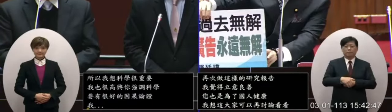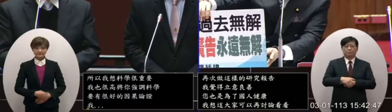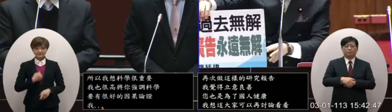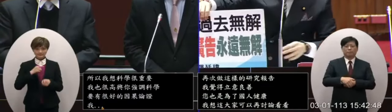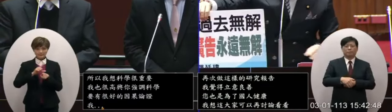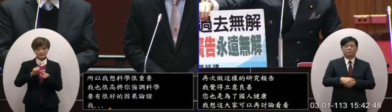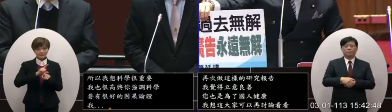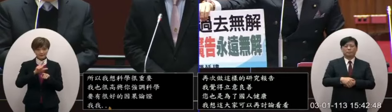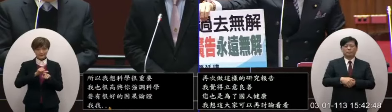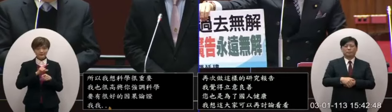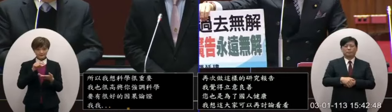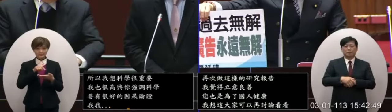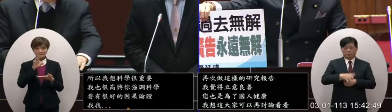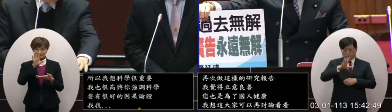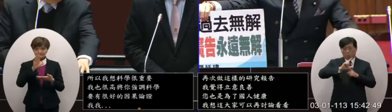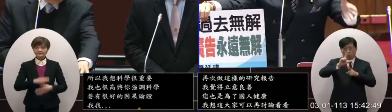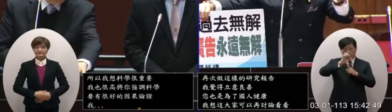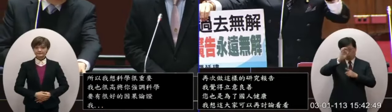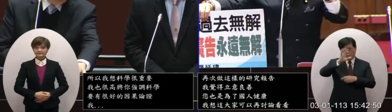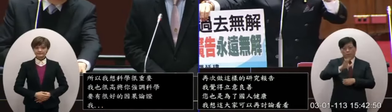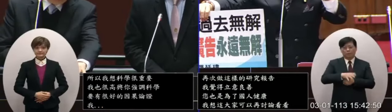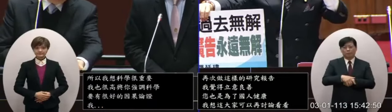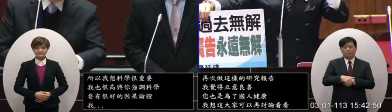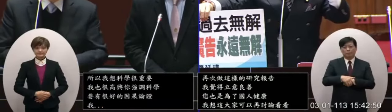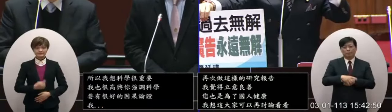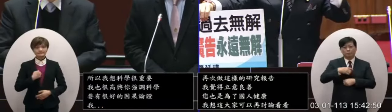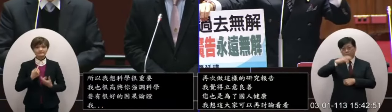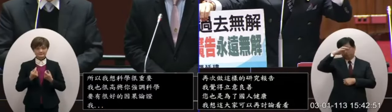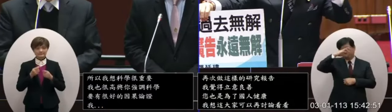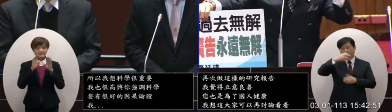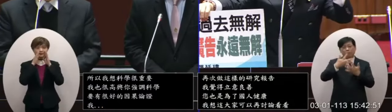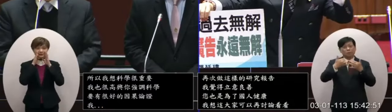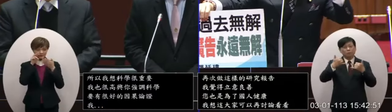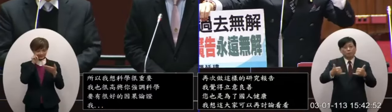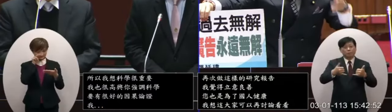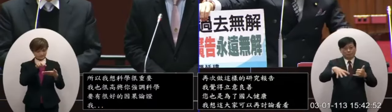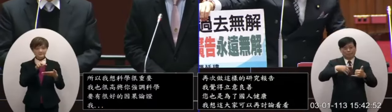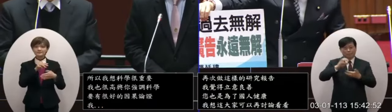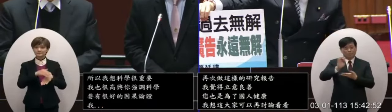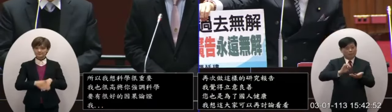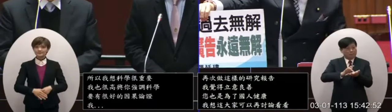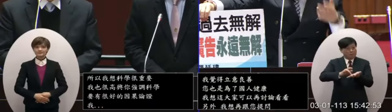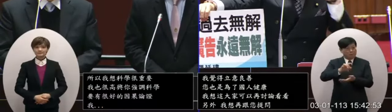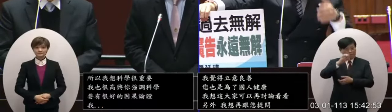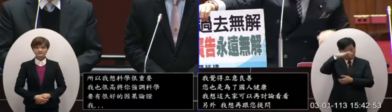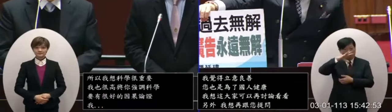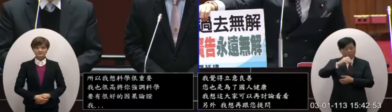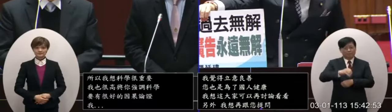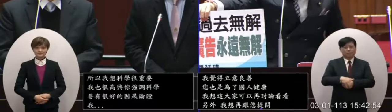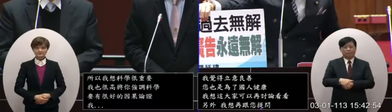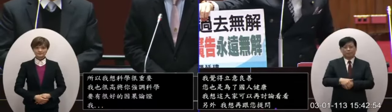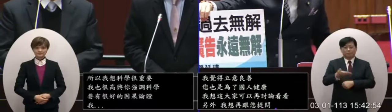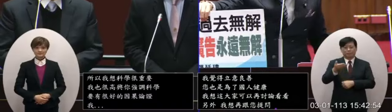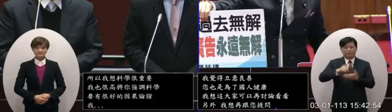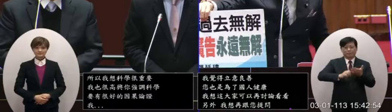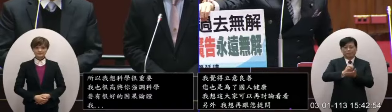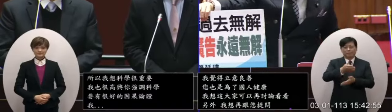看 LINE 了， 你看 LINE 了， 我也会。 那你有看过网络上在卖药吗？我们看一下